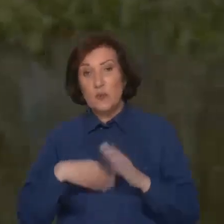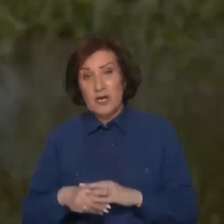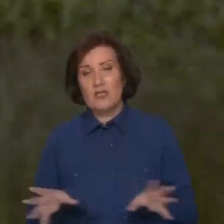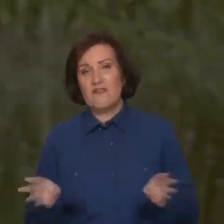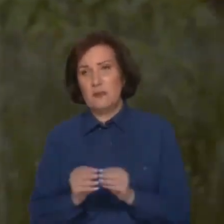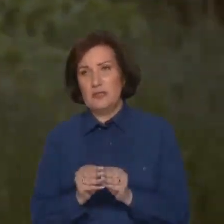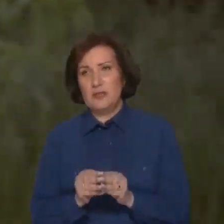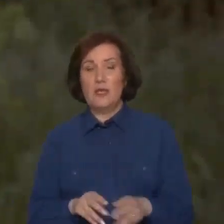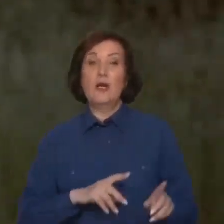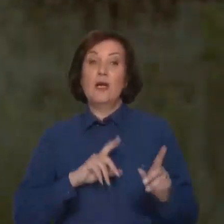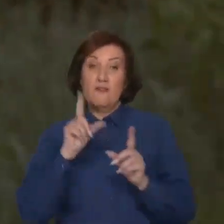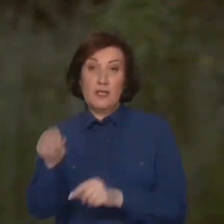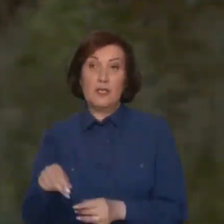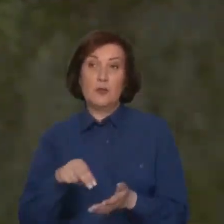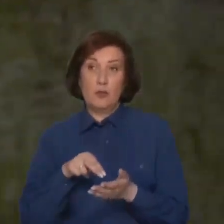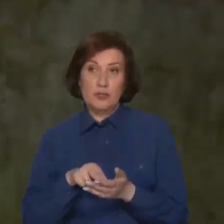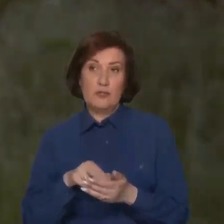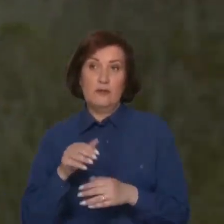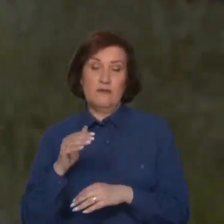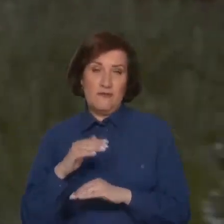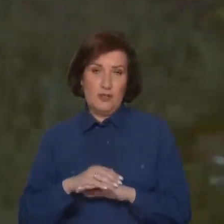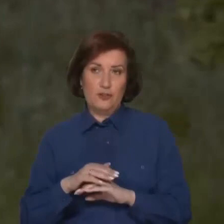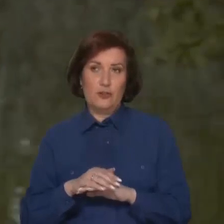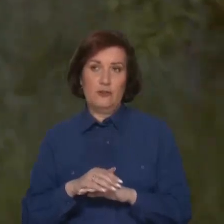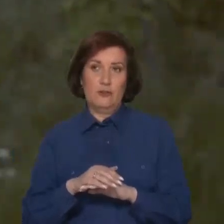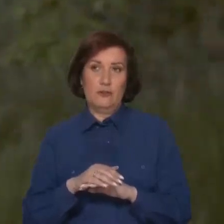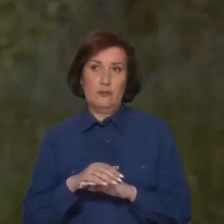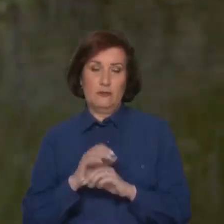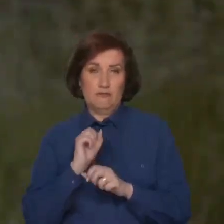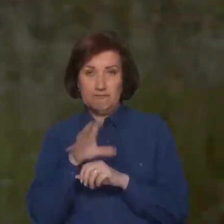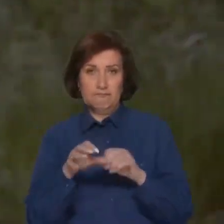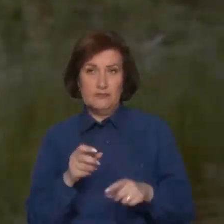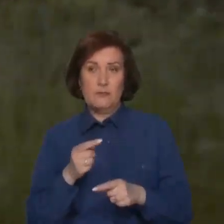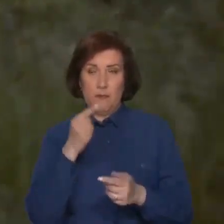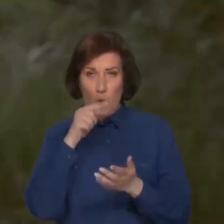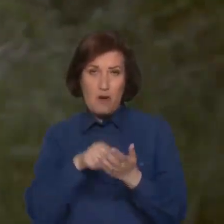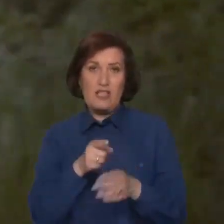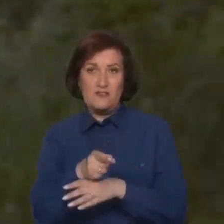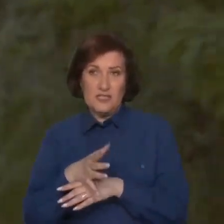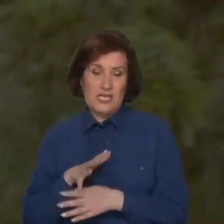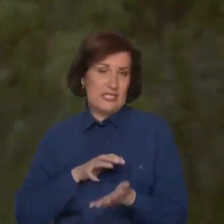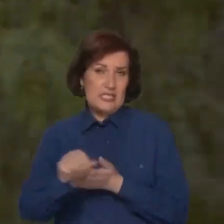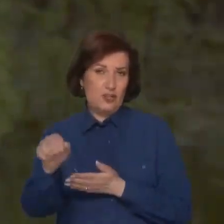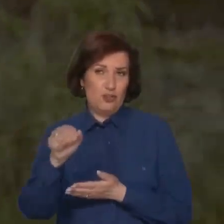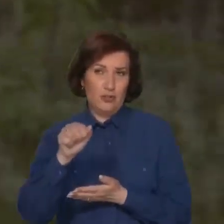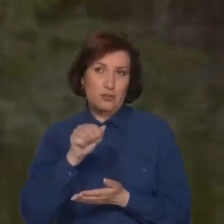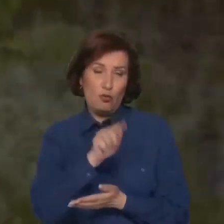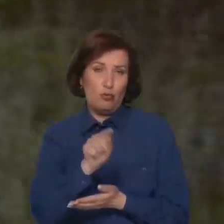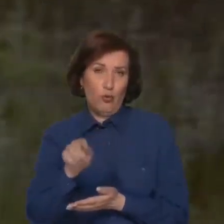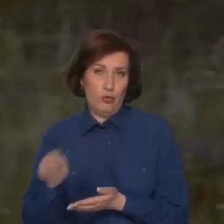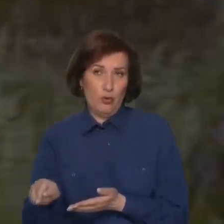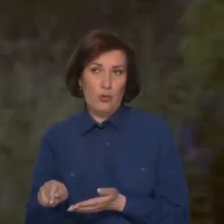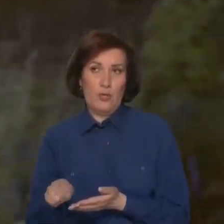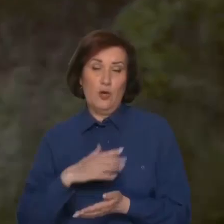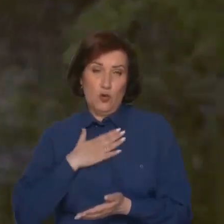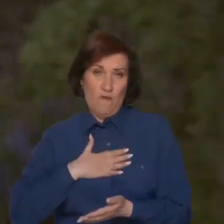вместе. Виїхали, постріляли, там бачили, там відео показали, що от попав в центр, знищили там то.